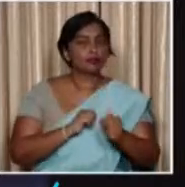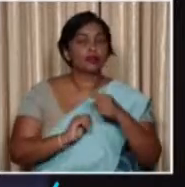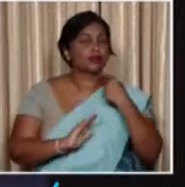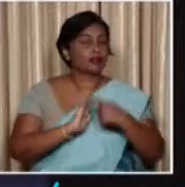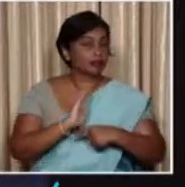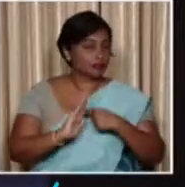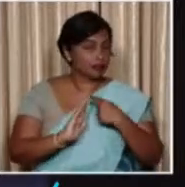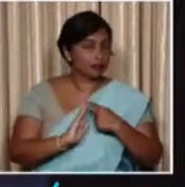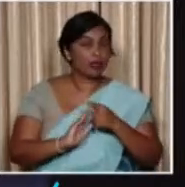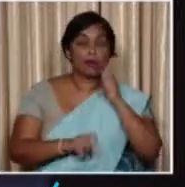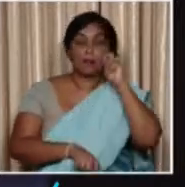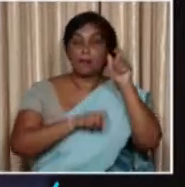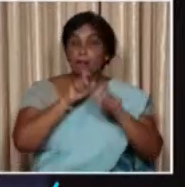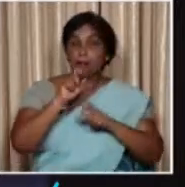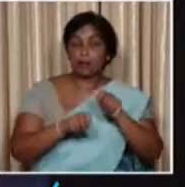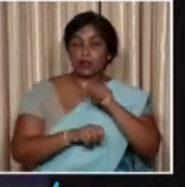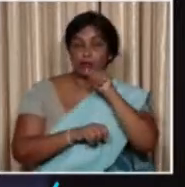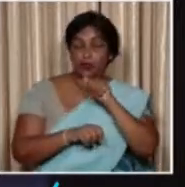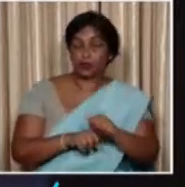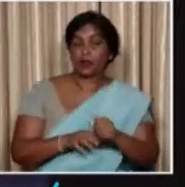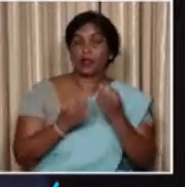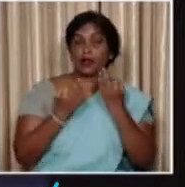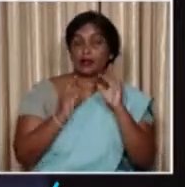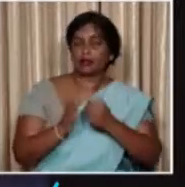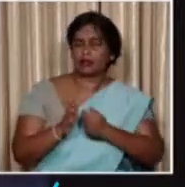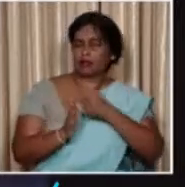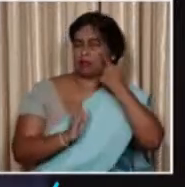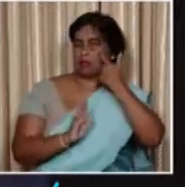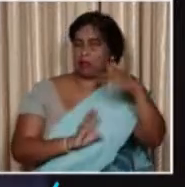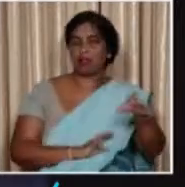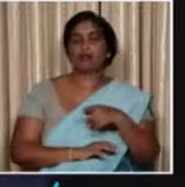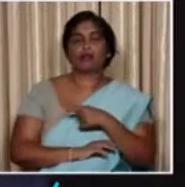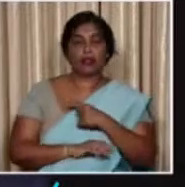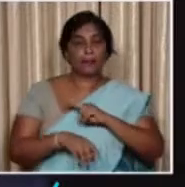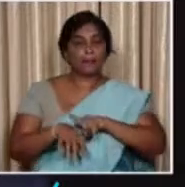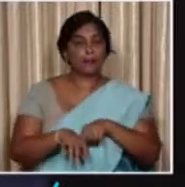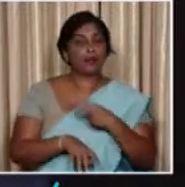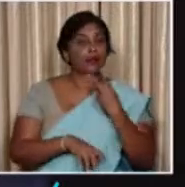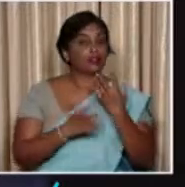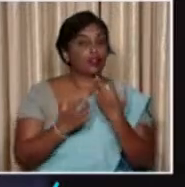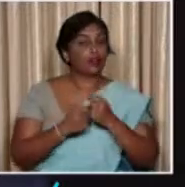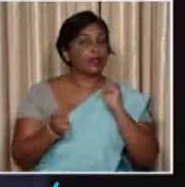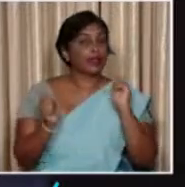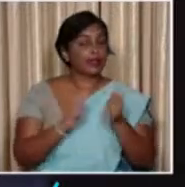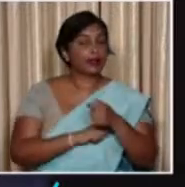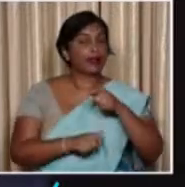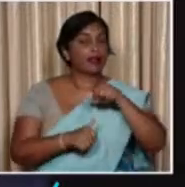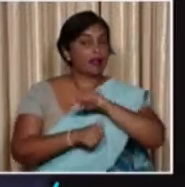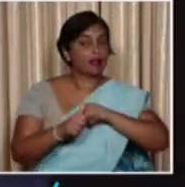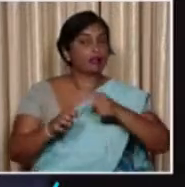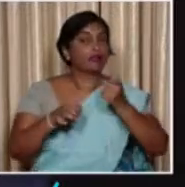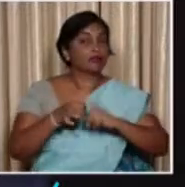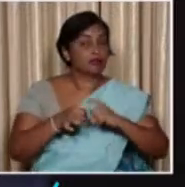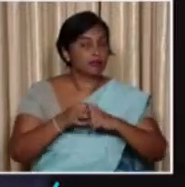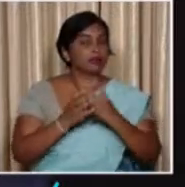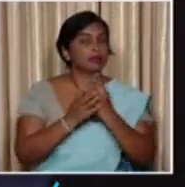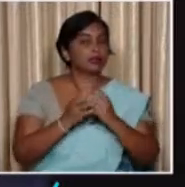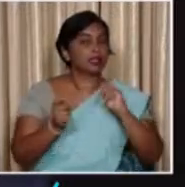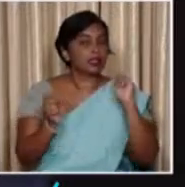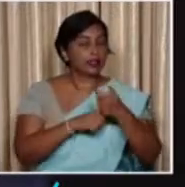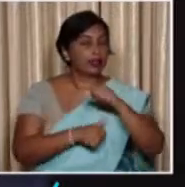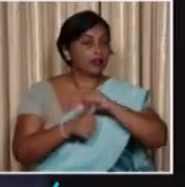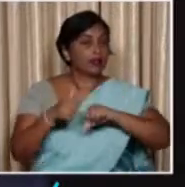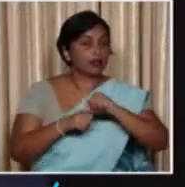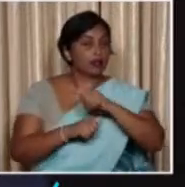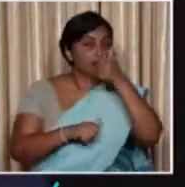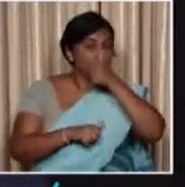රටේ මිනිසුන්ගේ පරමාධිපත්‍යයට පයින් ගහන වැඩක් ඒ පැය දෙක අවශ්‍ය වුණේ ක්‍රිකට් ආයතනයේ ප්‍රශ්න විසඳලා ක්‍රිකට් ආයතනය